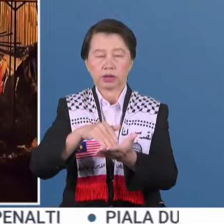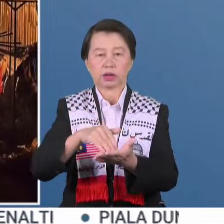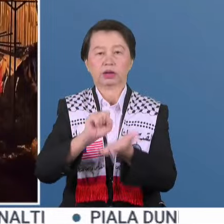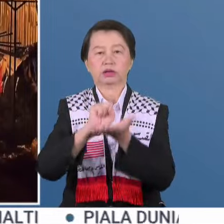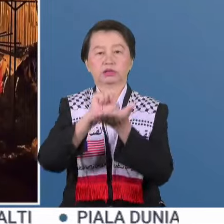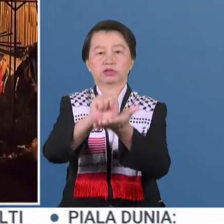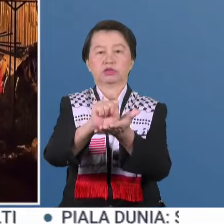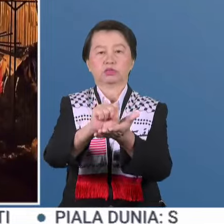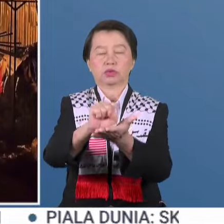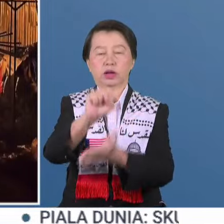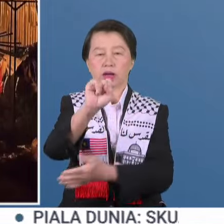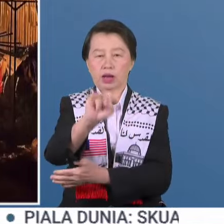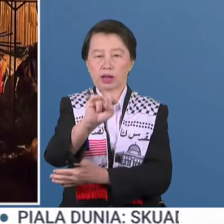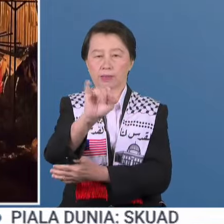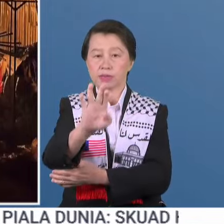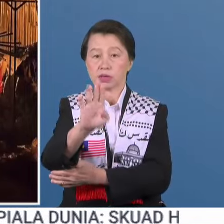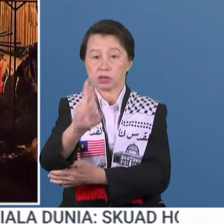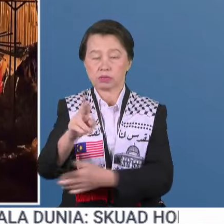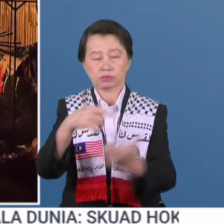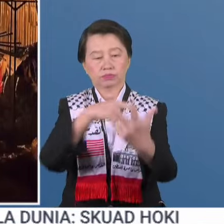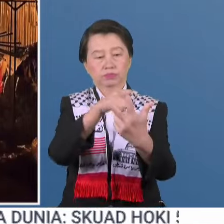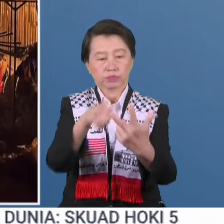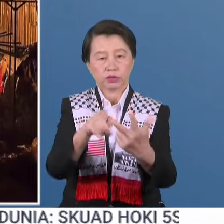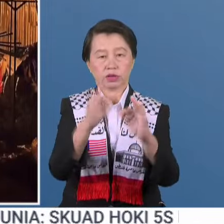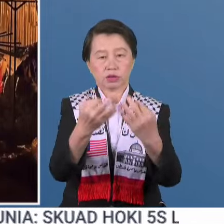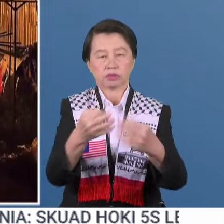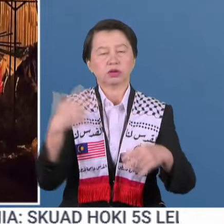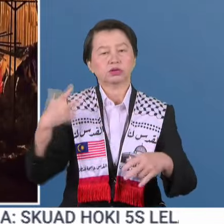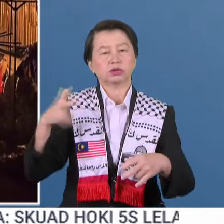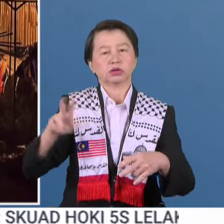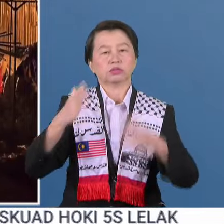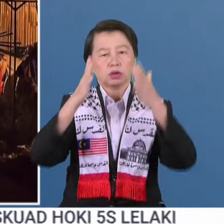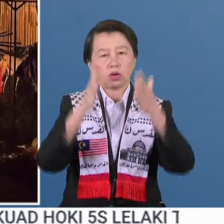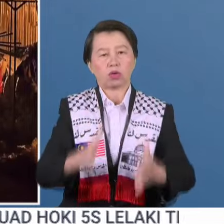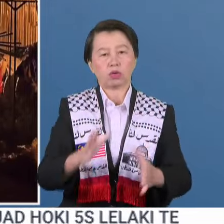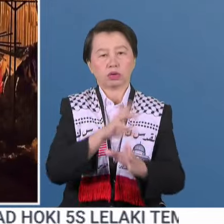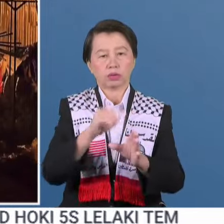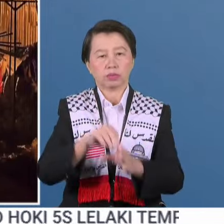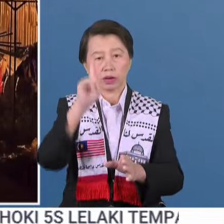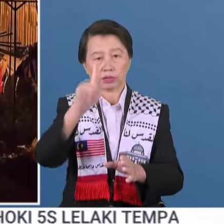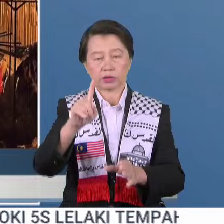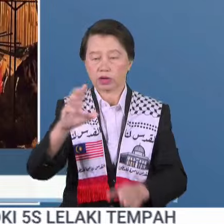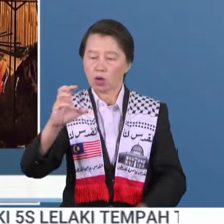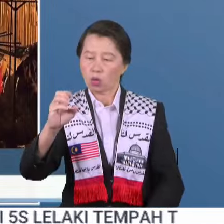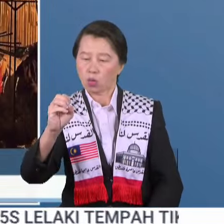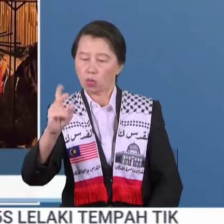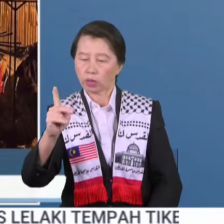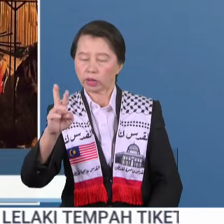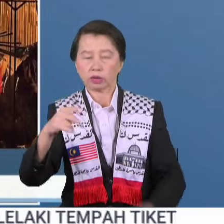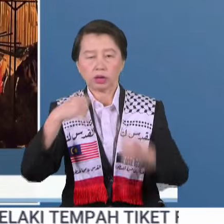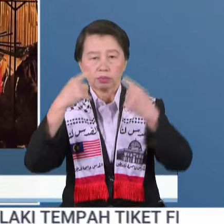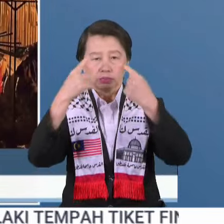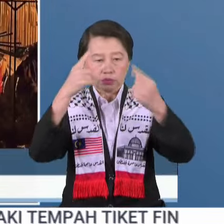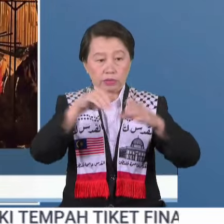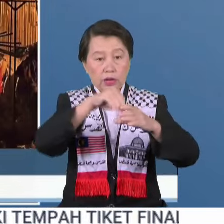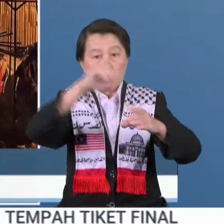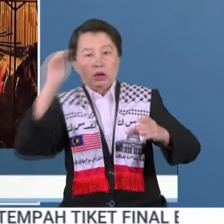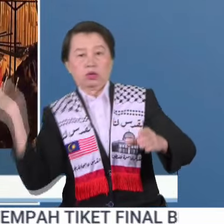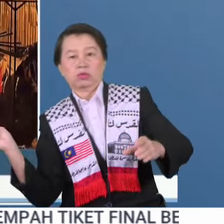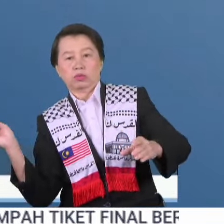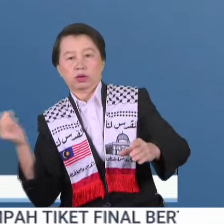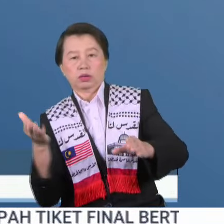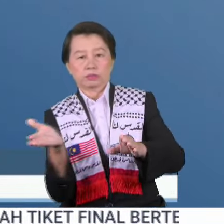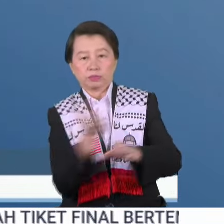Sibu kesemua tiga keluarga yang melibatkan3 orang penghuni termasuk seorang k upaya telah berjaya keluar